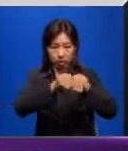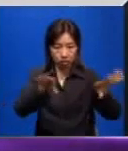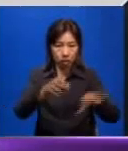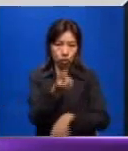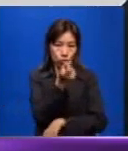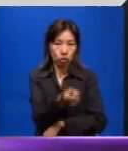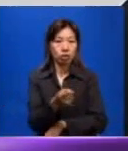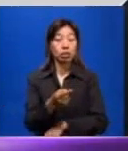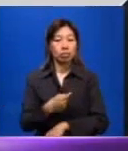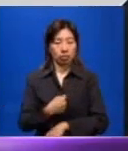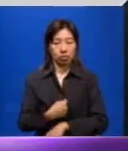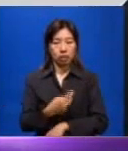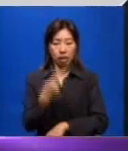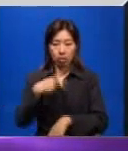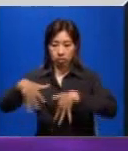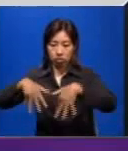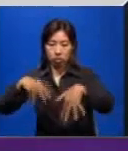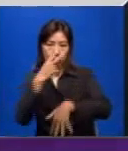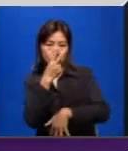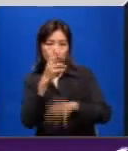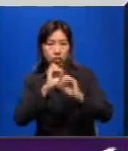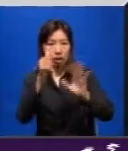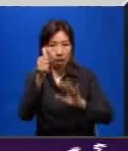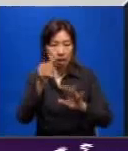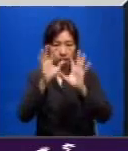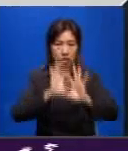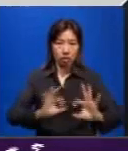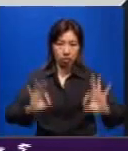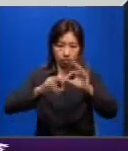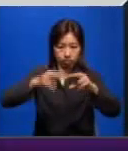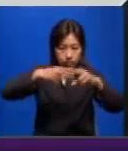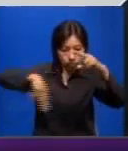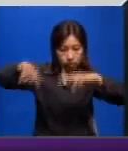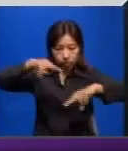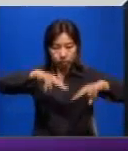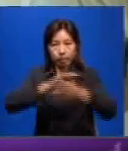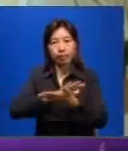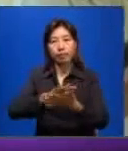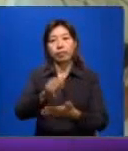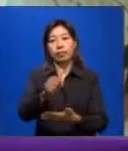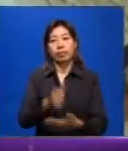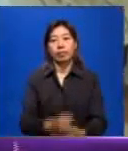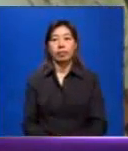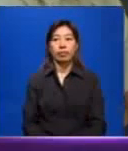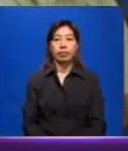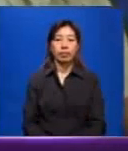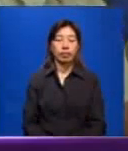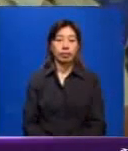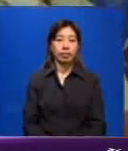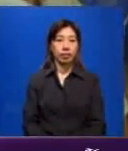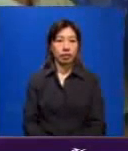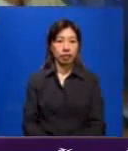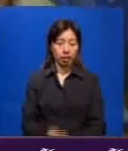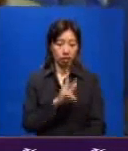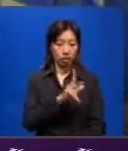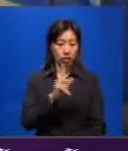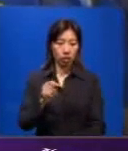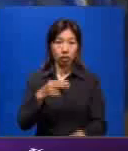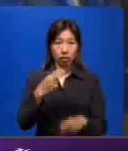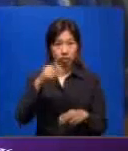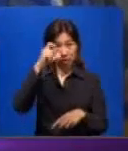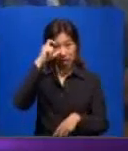ดเบือนส่วนสำคัญก็จะรักษาความสงบเรียบร้อย ทางด้านของนายสมชัยศรีสุทธิยากรกก